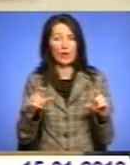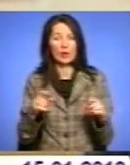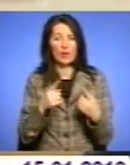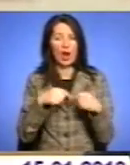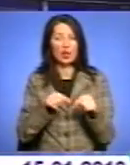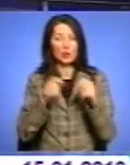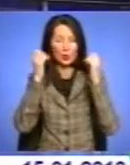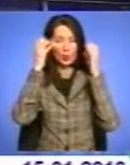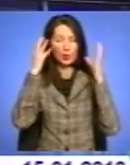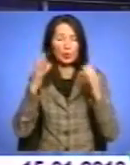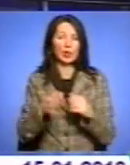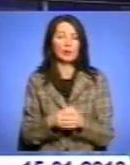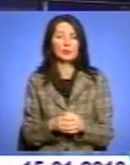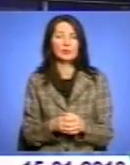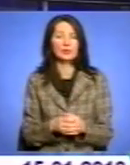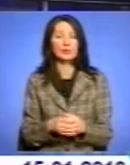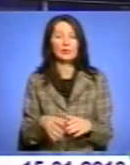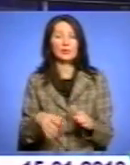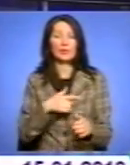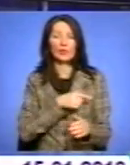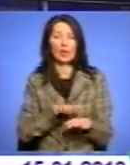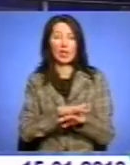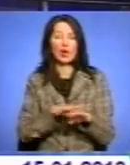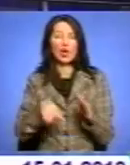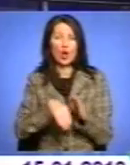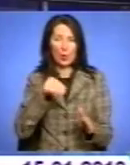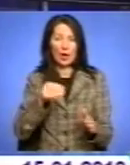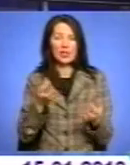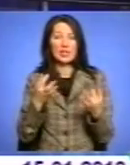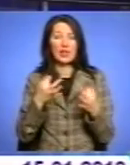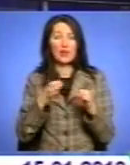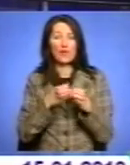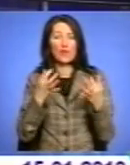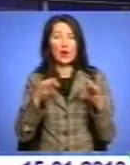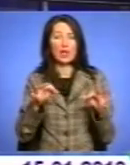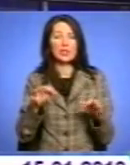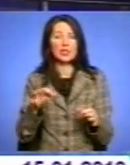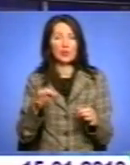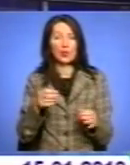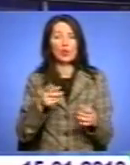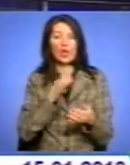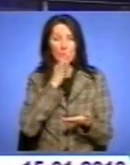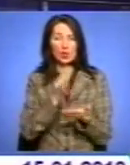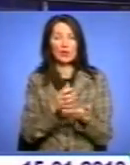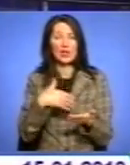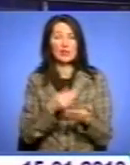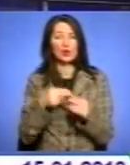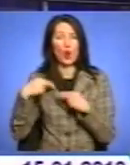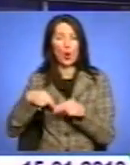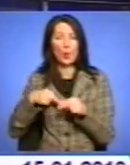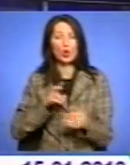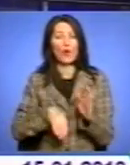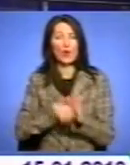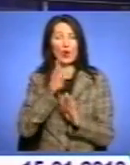культури. Народні обранці від фракції «Свобода» прозвітували про свою роботу у Верховній Раді. Підсумки